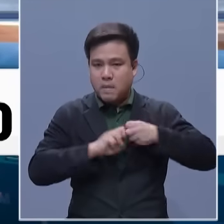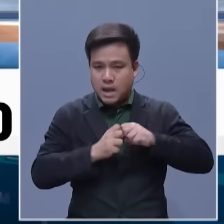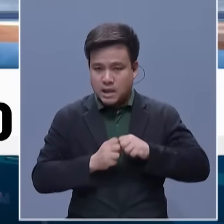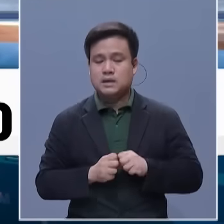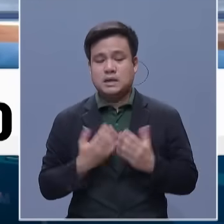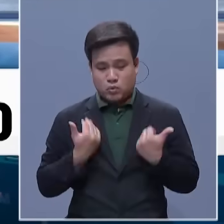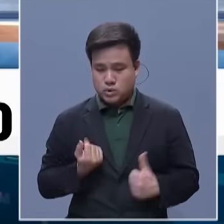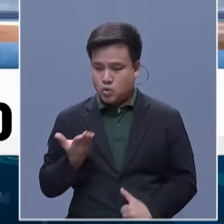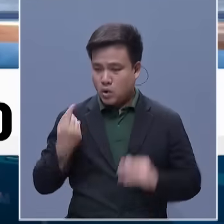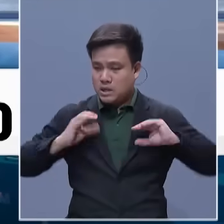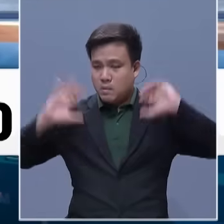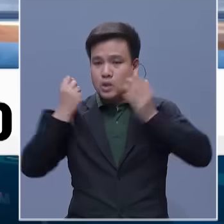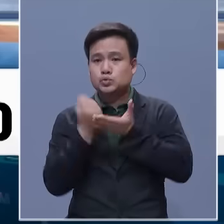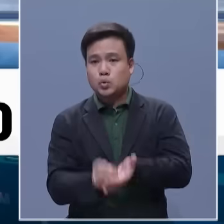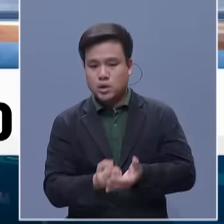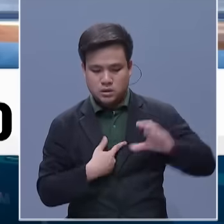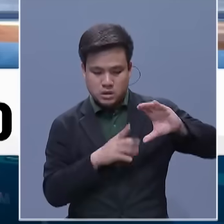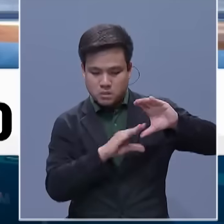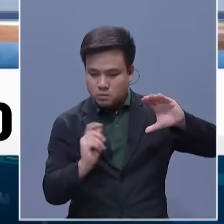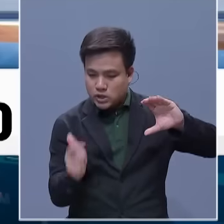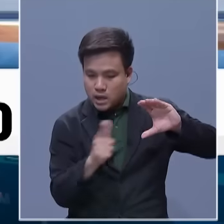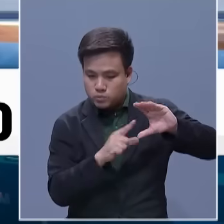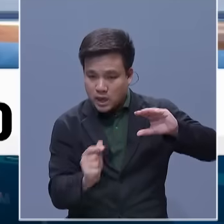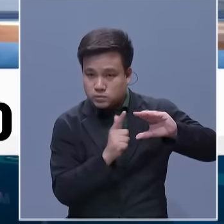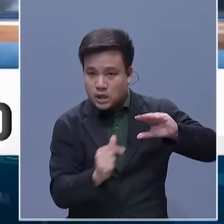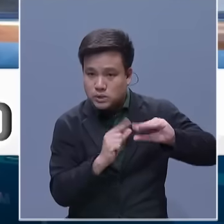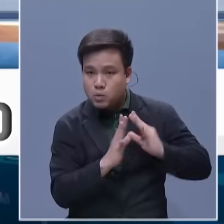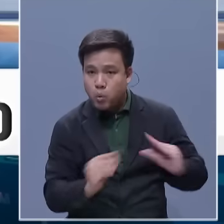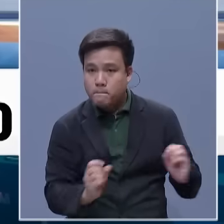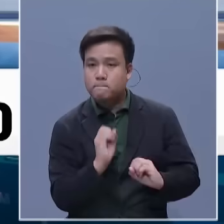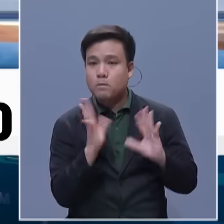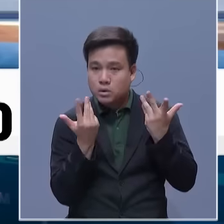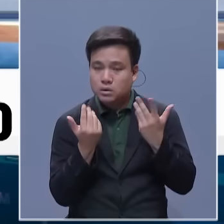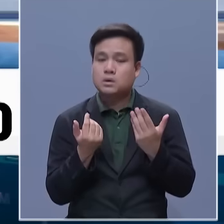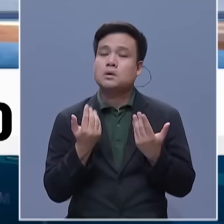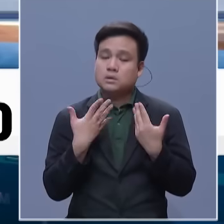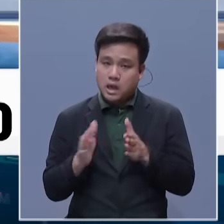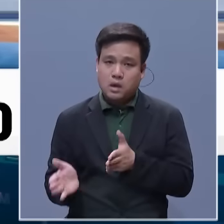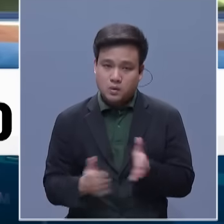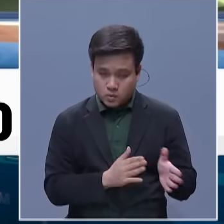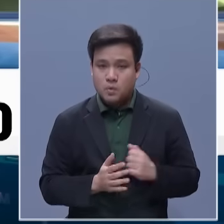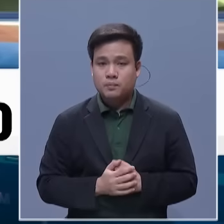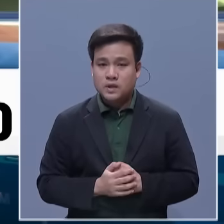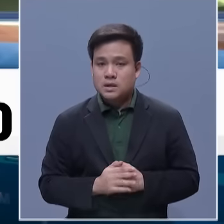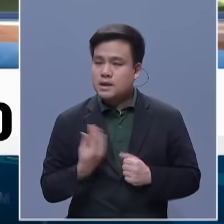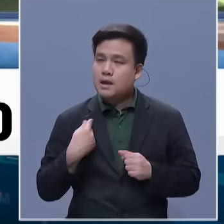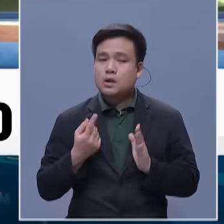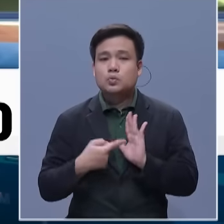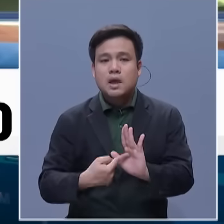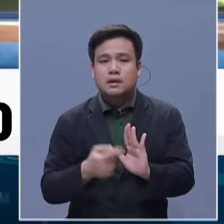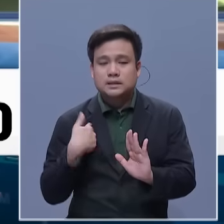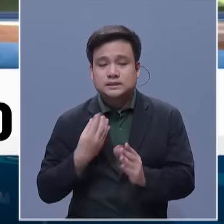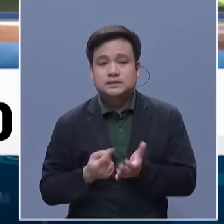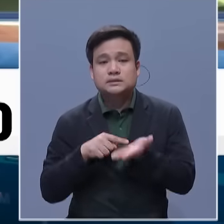ลูกหนี้กลุ่มนี้ด้วยและหามาตรการจูงใจเพื่อให้จ่ายเงินต้นอย่างเช่นการลดดอกเบี้ยซึ่งจะทำให้เกษตรกรหลุดพ้นจากวงจรนี้